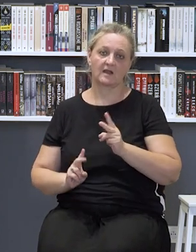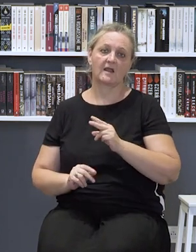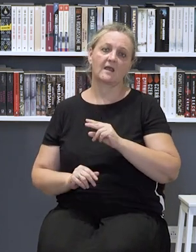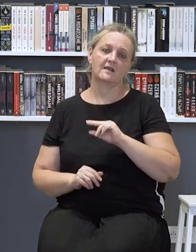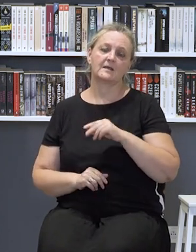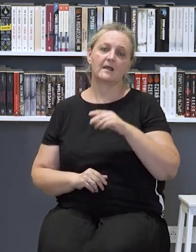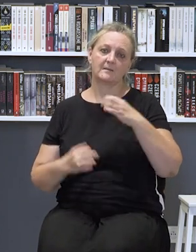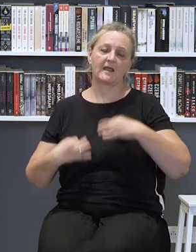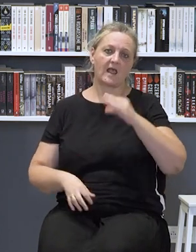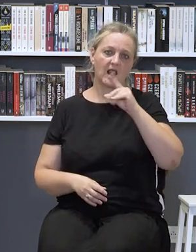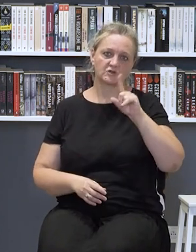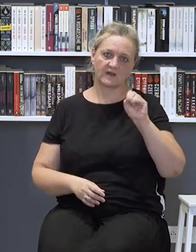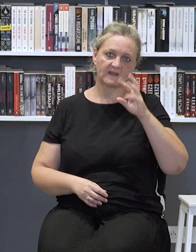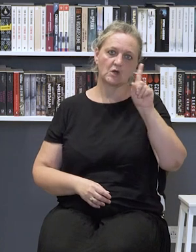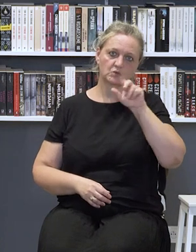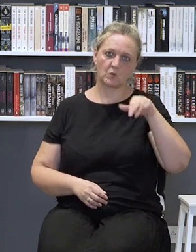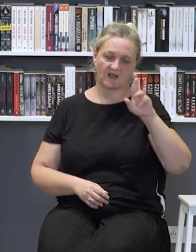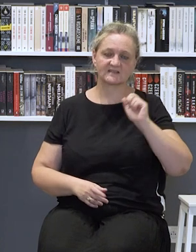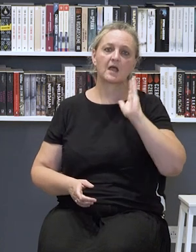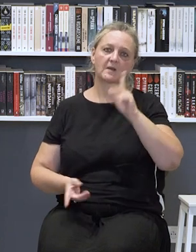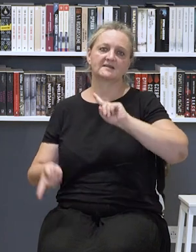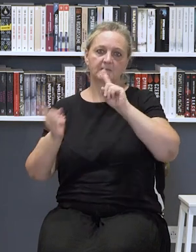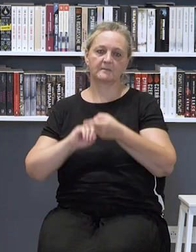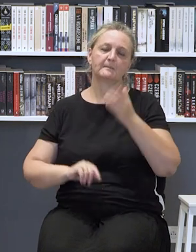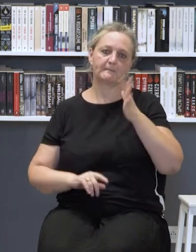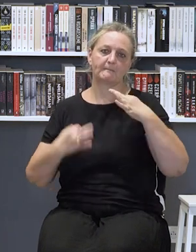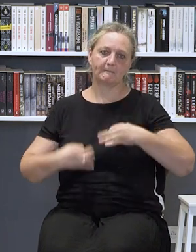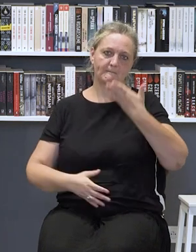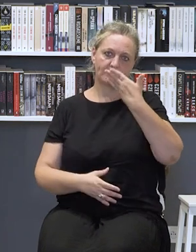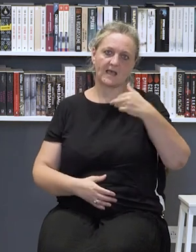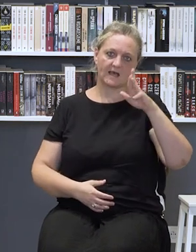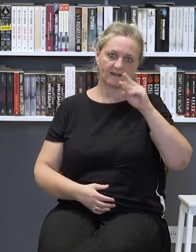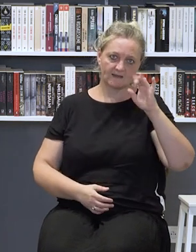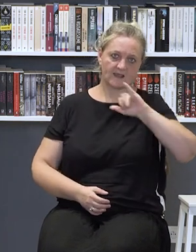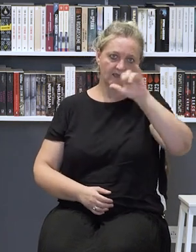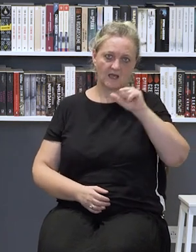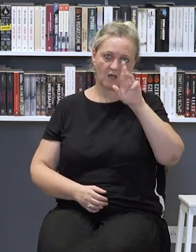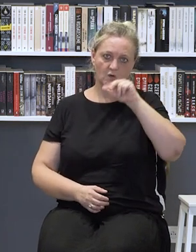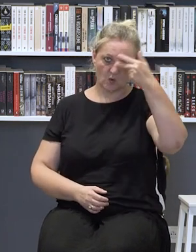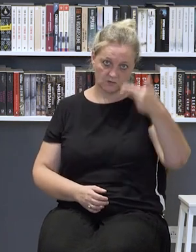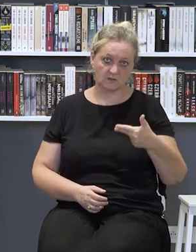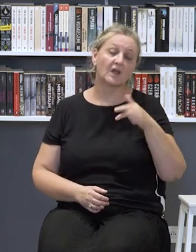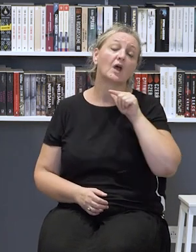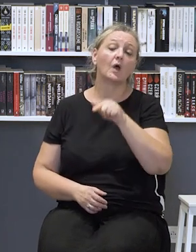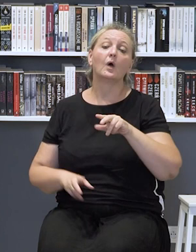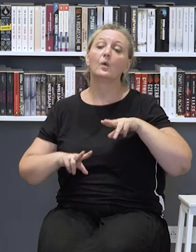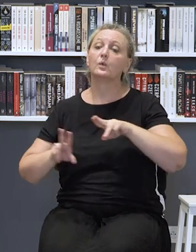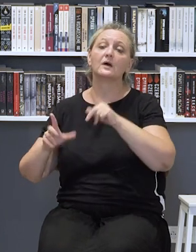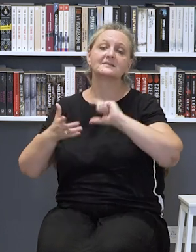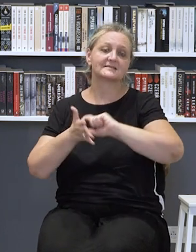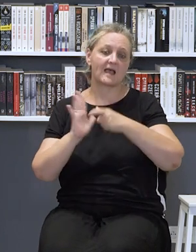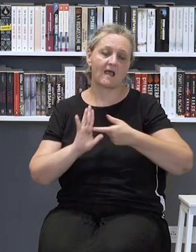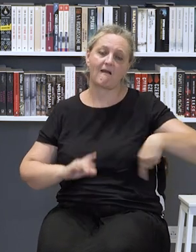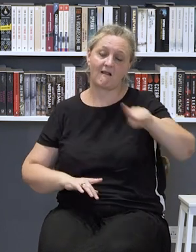na język migowy pani Elżbieta Żurawska, później zmieni ją pani Marta Jaroń. Uczestników na sali ze względu